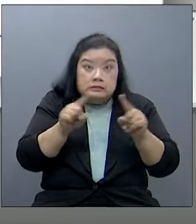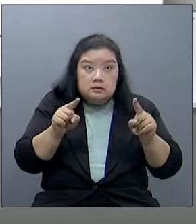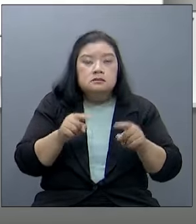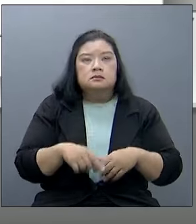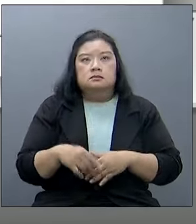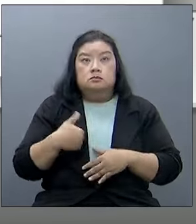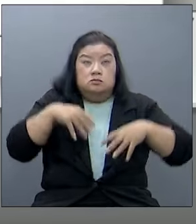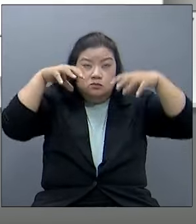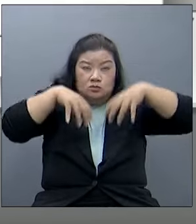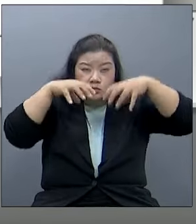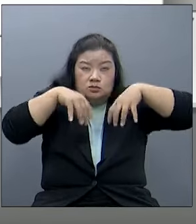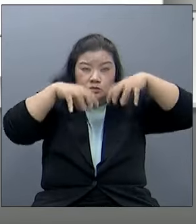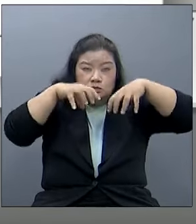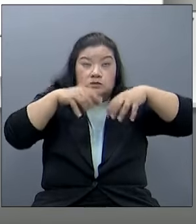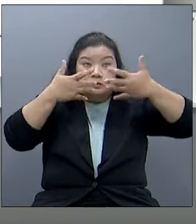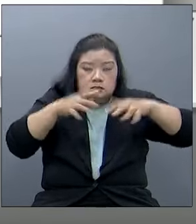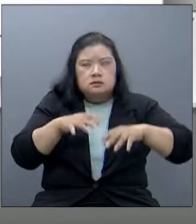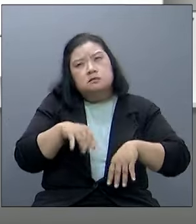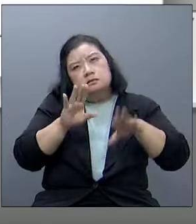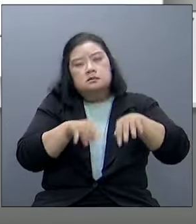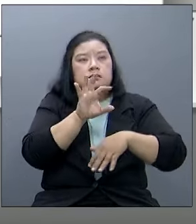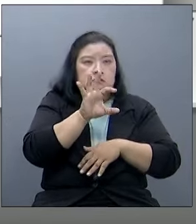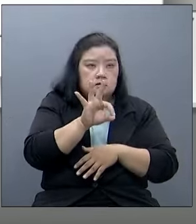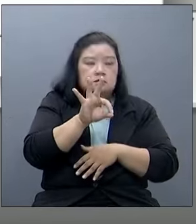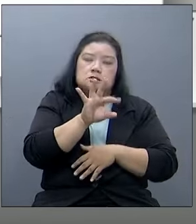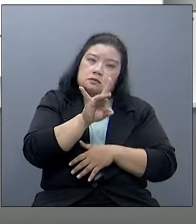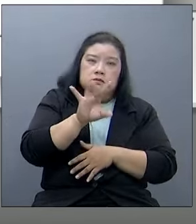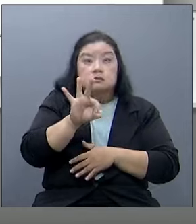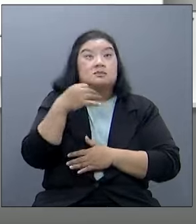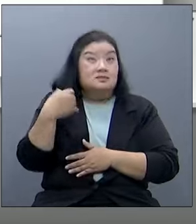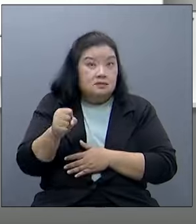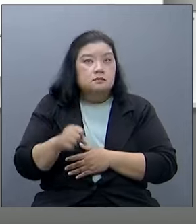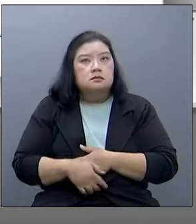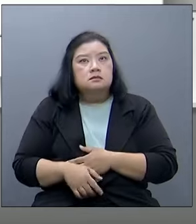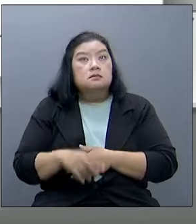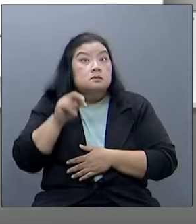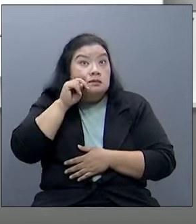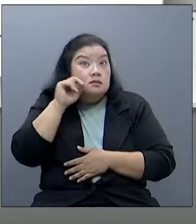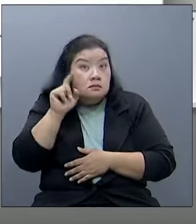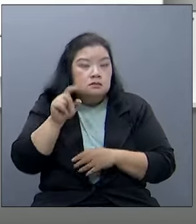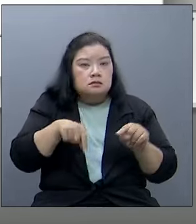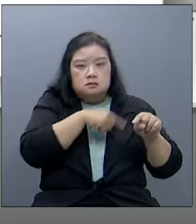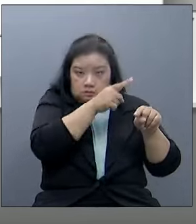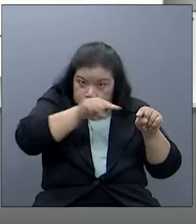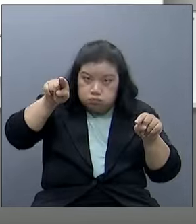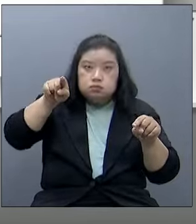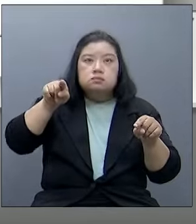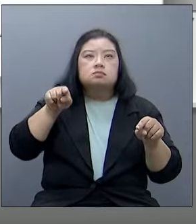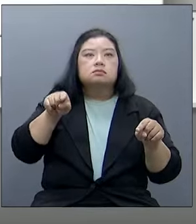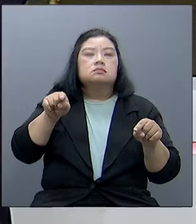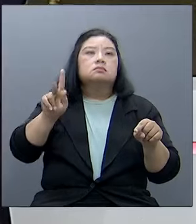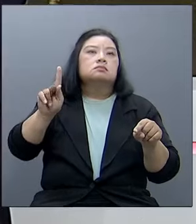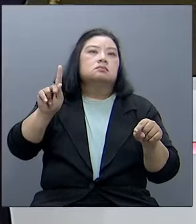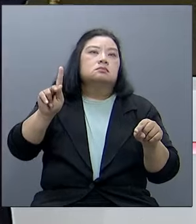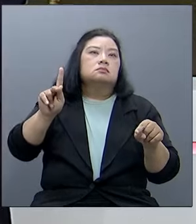พอมีฝนตกลงมาใช่งวันที่ 8-90 คุไมชมเห็นกราฟไหมคะมันเพิ่มขึ้นพรวดพราดค่ะ แต